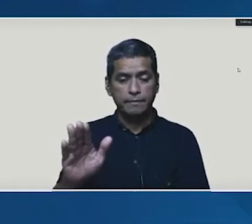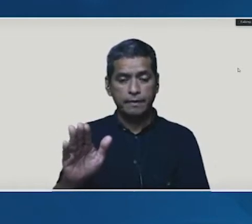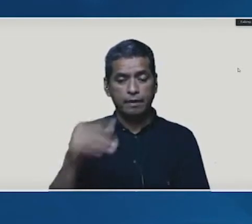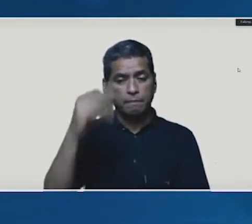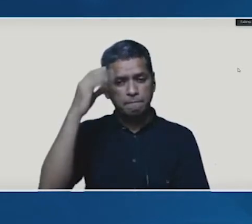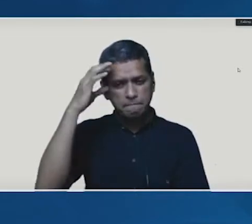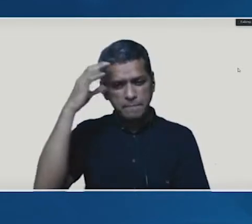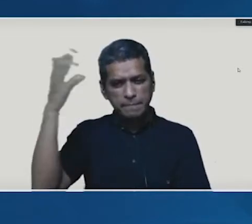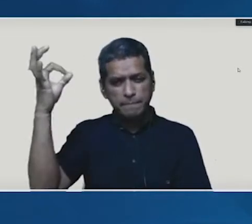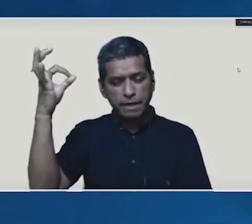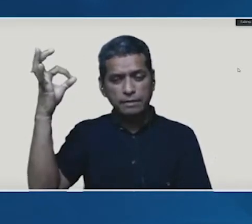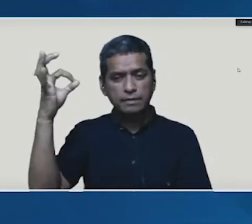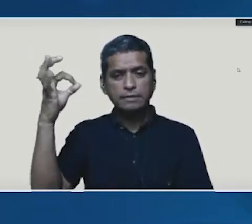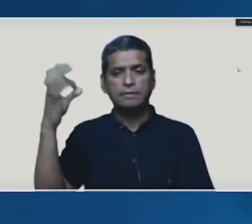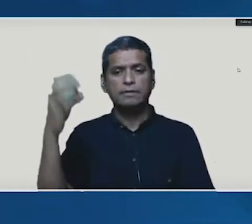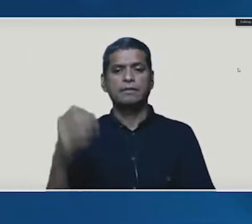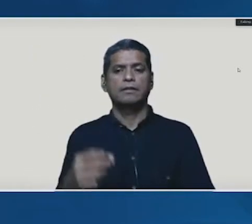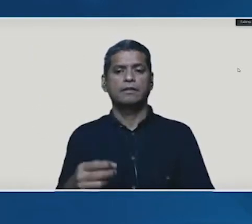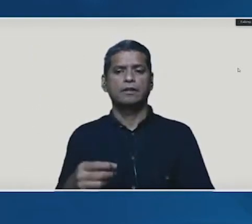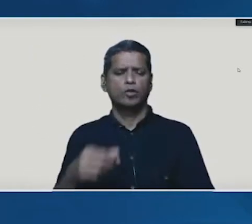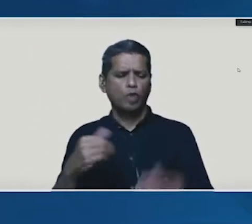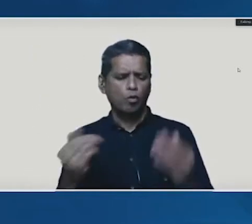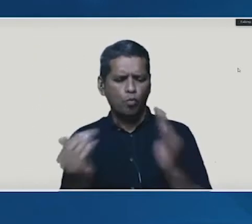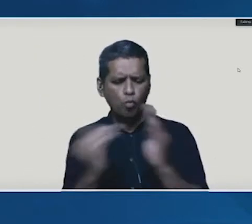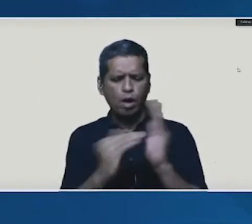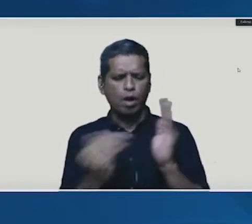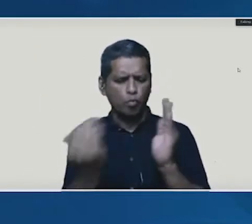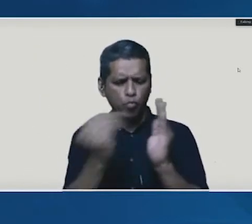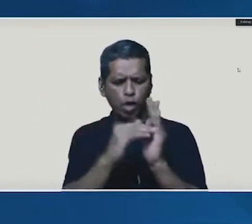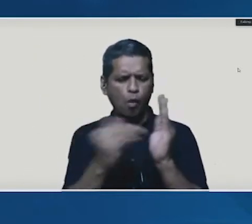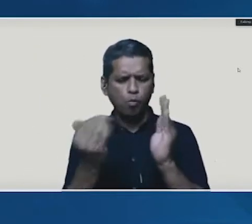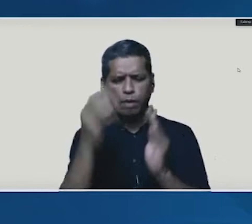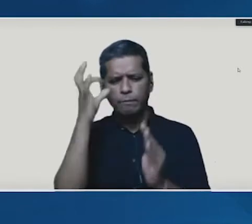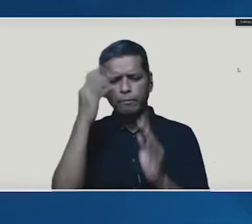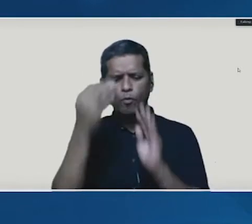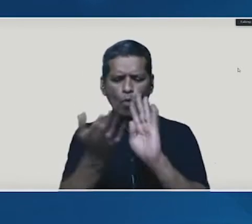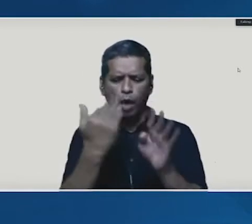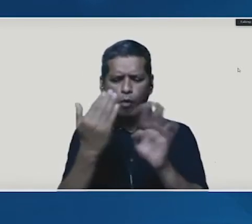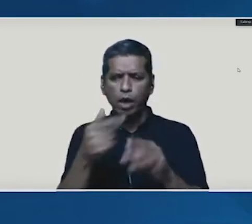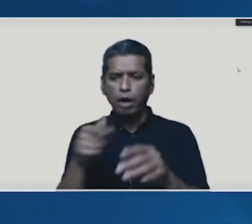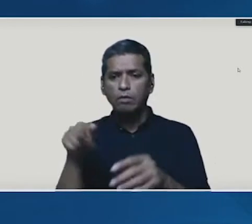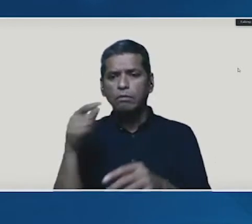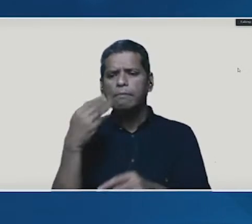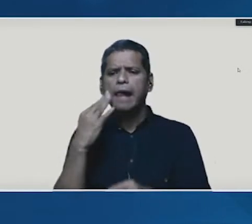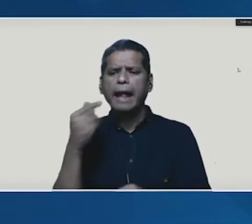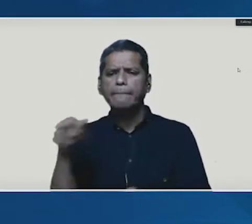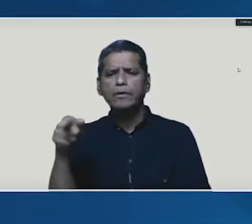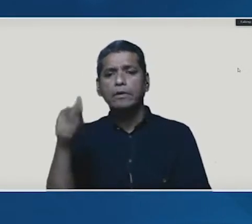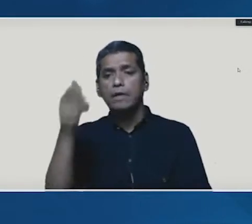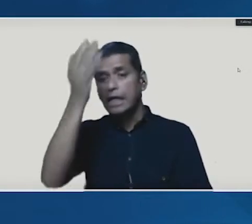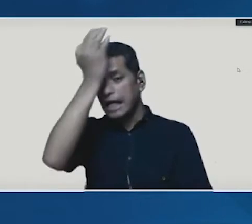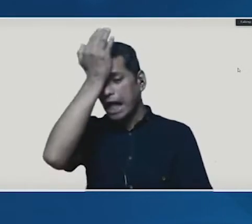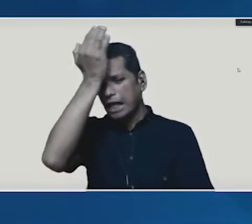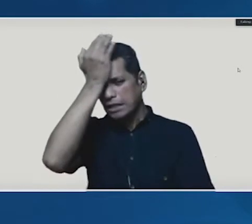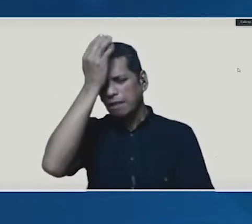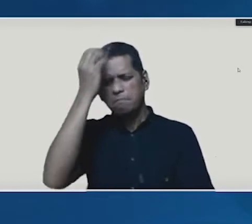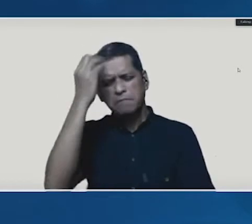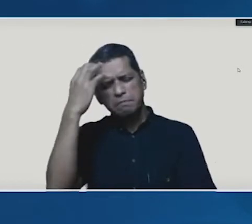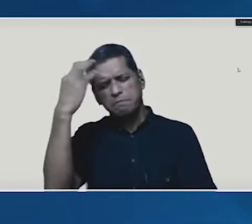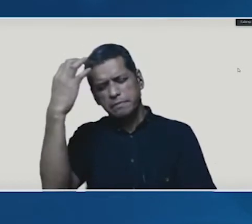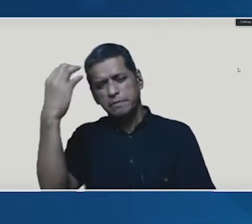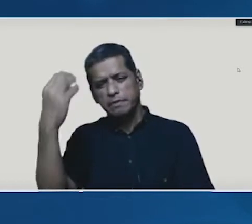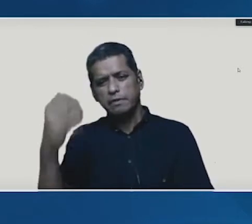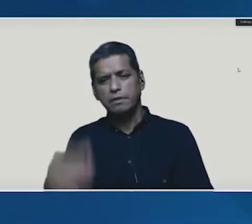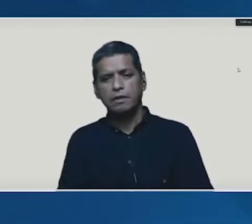adalah mimpi yang diulang-ulang it datang kepada rajanya bukan teknik pulang ulangi menjad menyatakan bahwa ini bukan